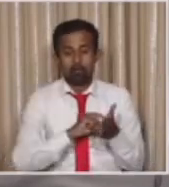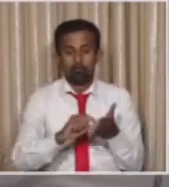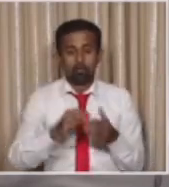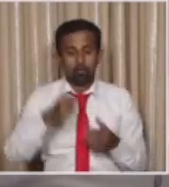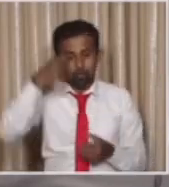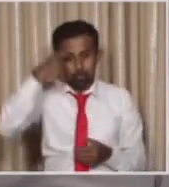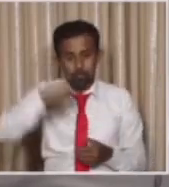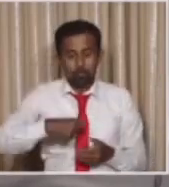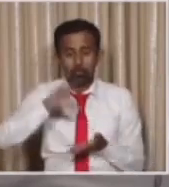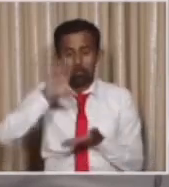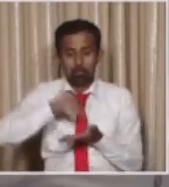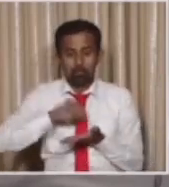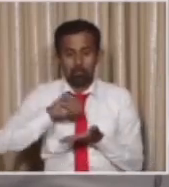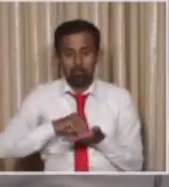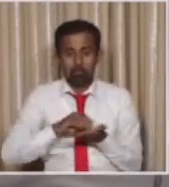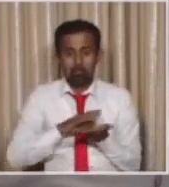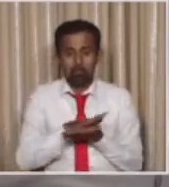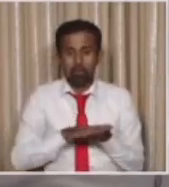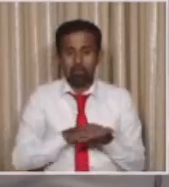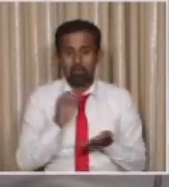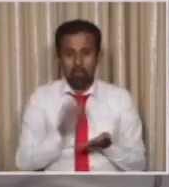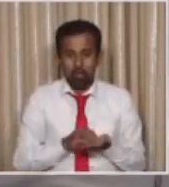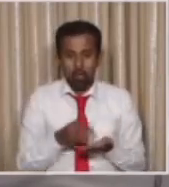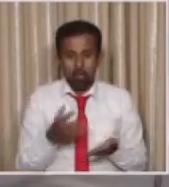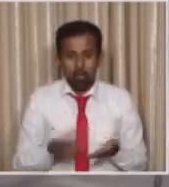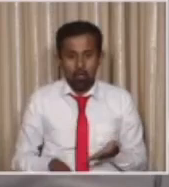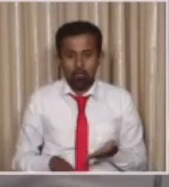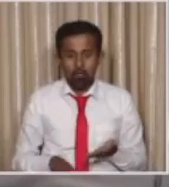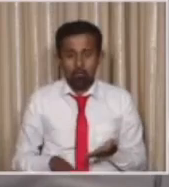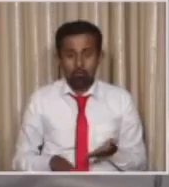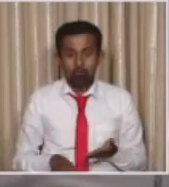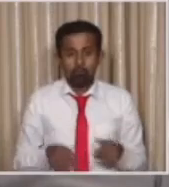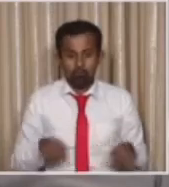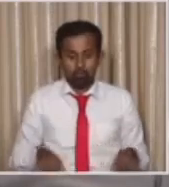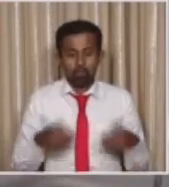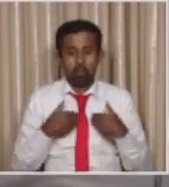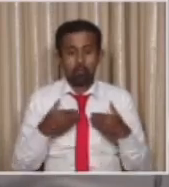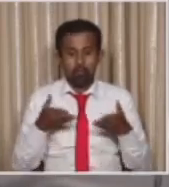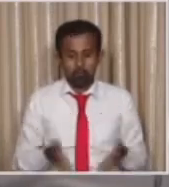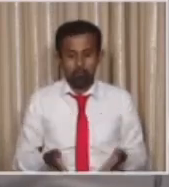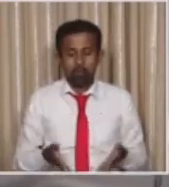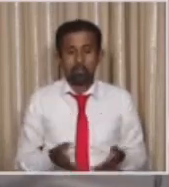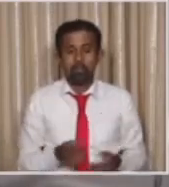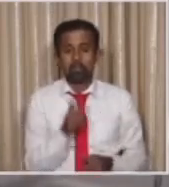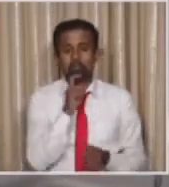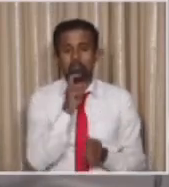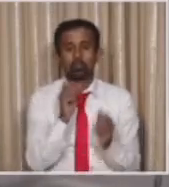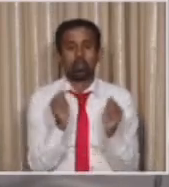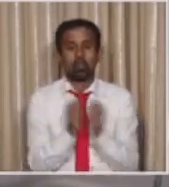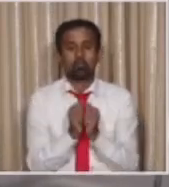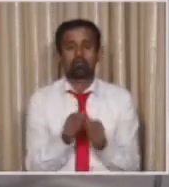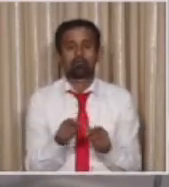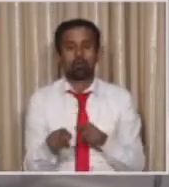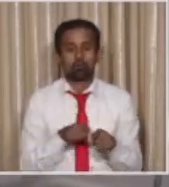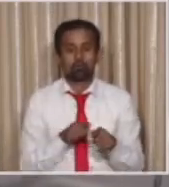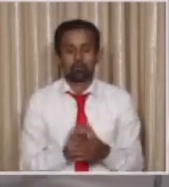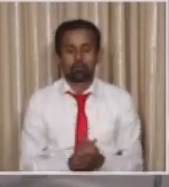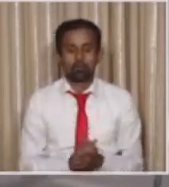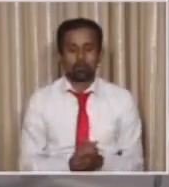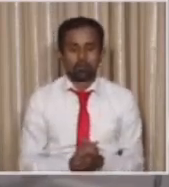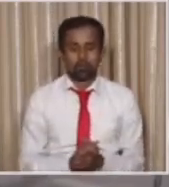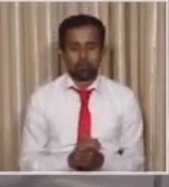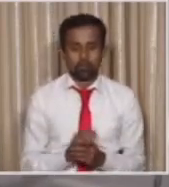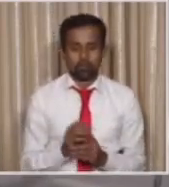सपी अवधारणे कलती मेतना करे अधिकरण मे क्रियावली अग्निशा गरु